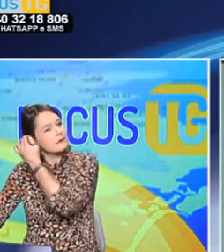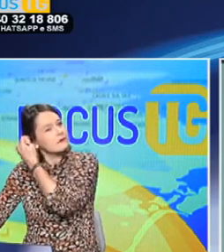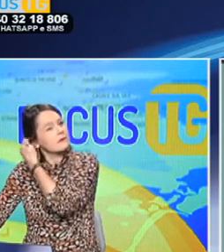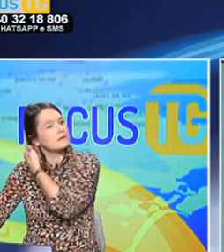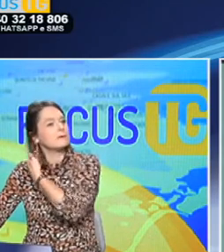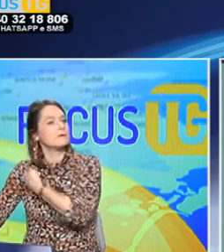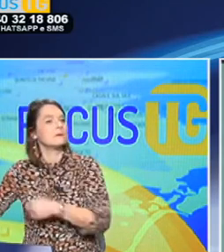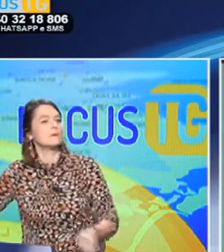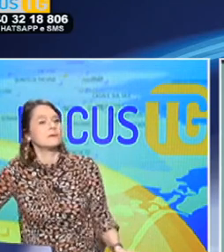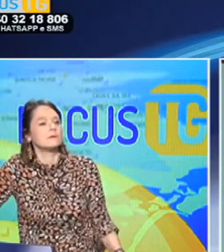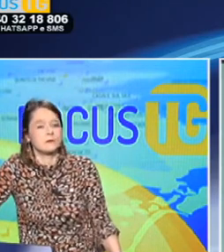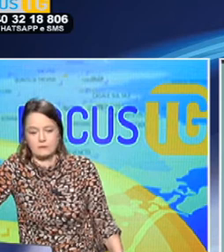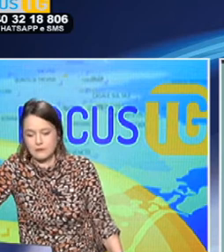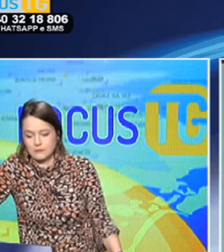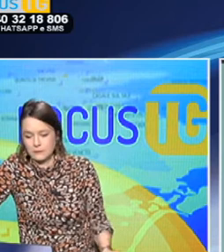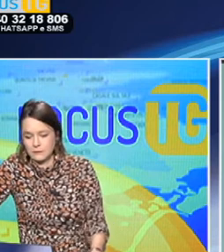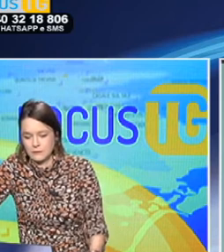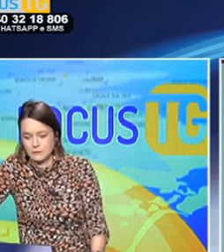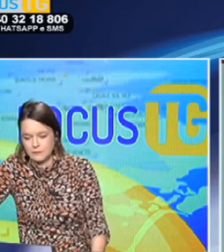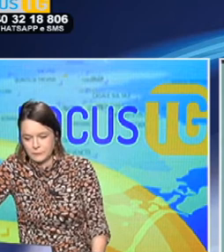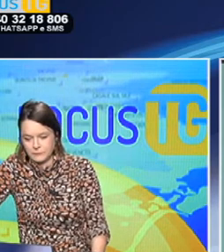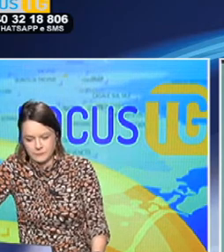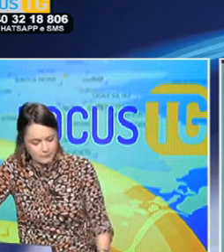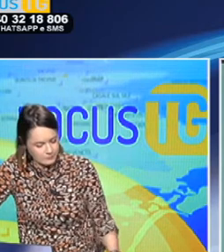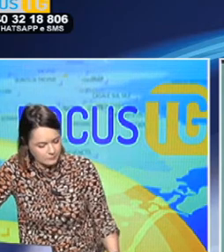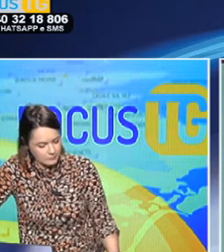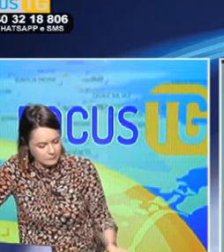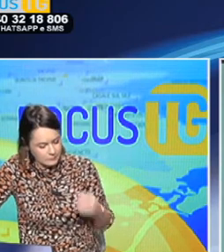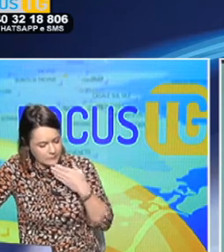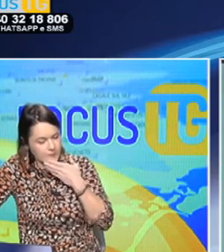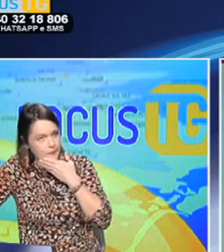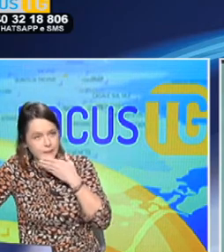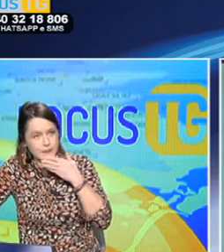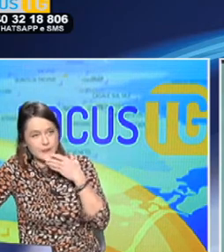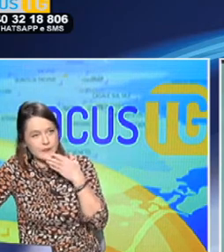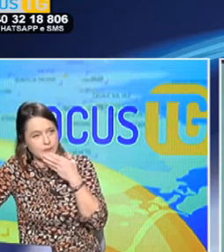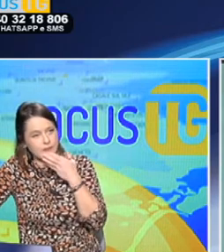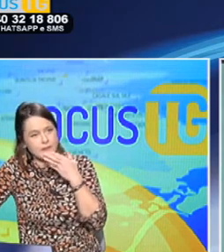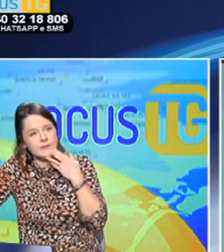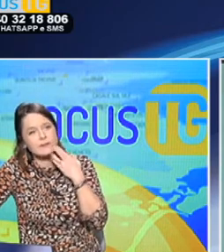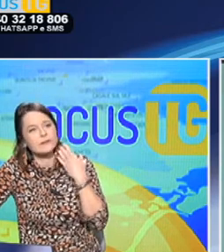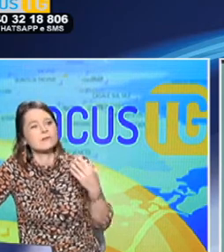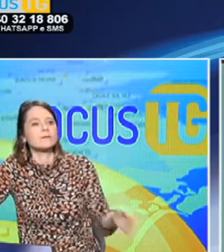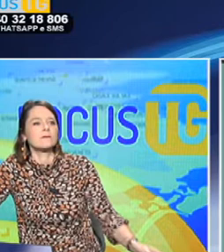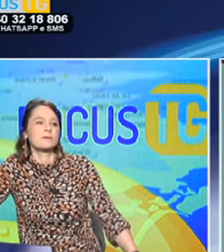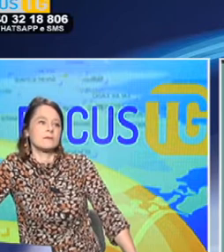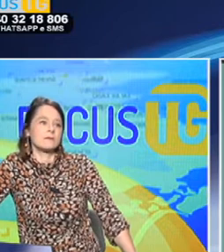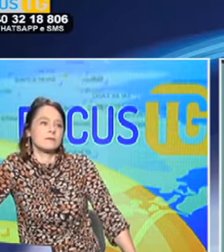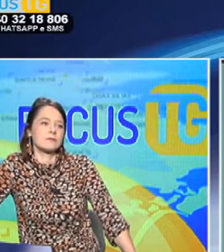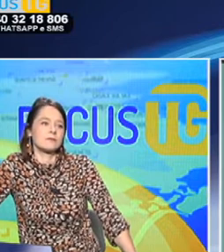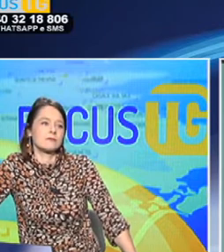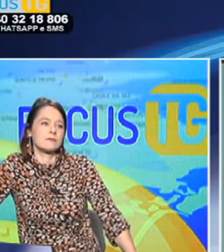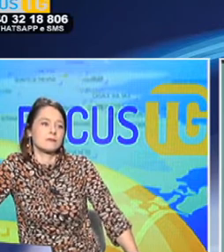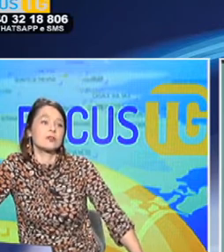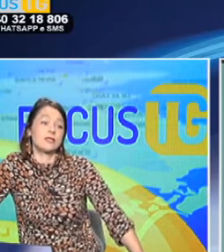infatti le spese continuano a correre perché comunque non è che puoi staccare la corrente o sospendere la corrente dell'attività perché hai